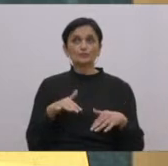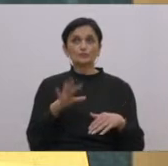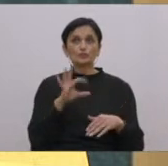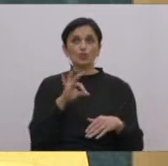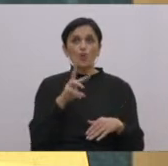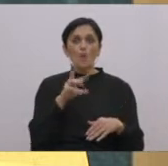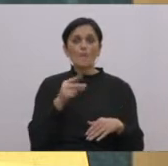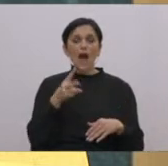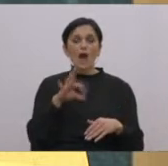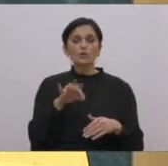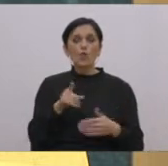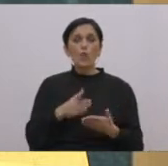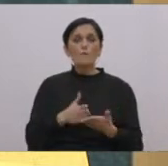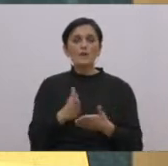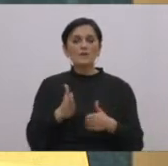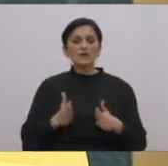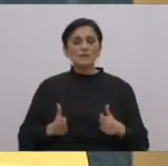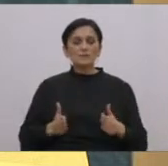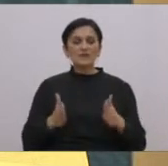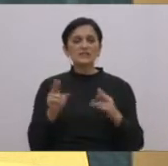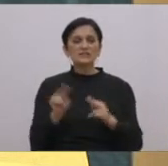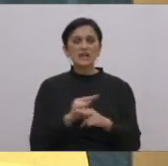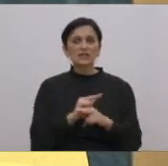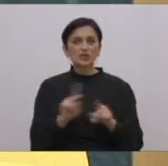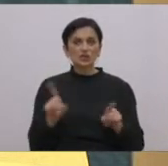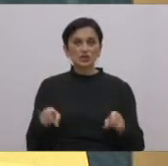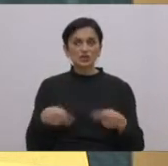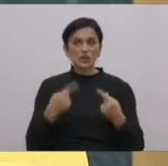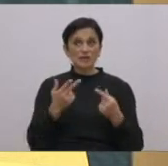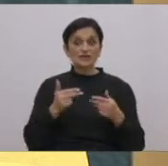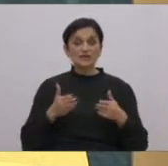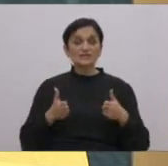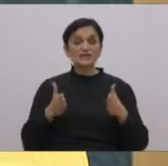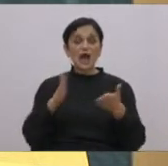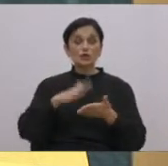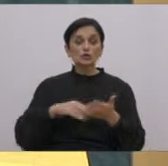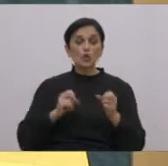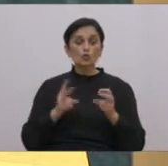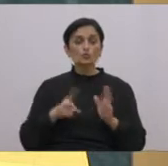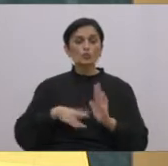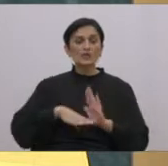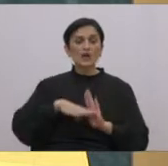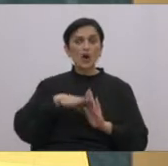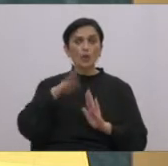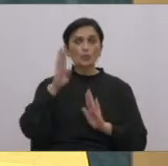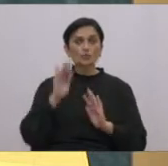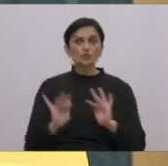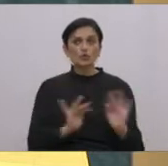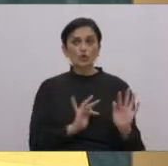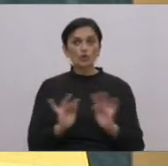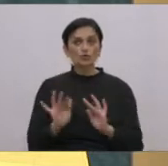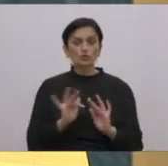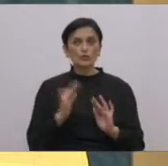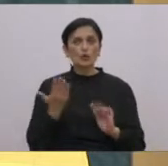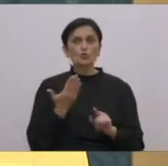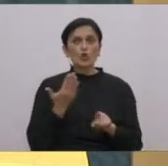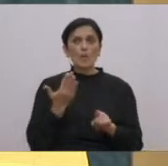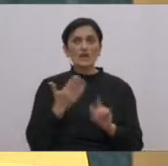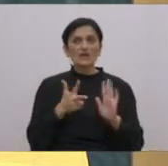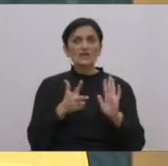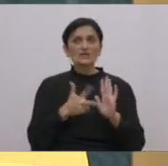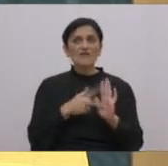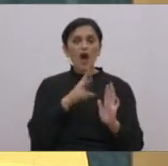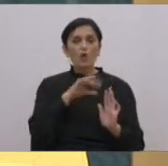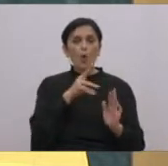უმალოს მიმართულებით გზის რეაბილიტაცია და საგზაო საფრთხოების გაუმჯობესების ღონისძიებები, რომელიც 8 ლოტად